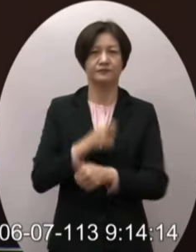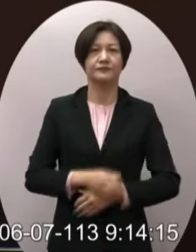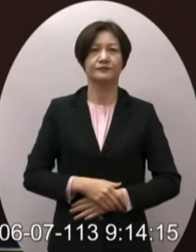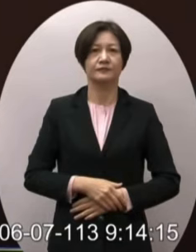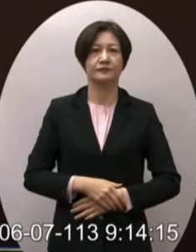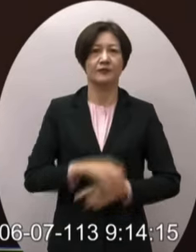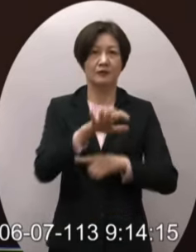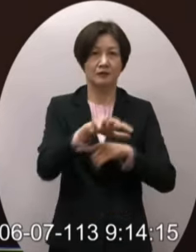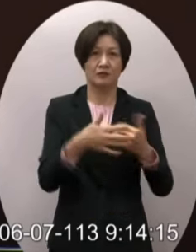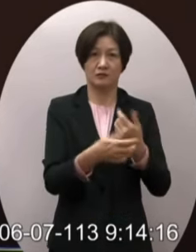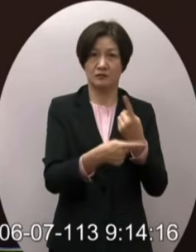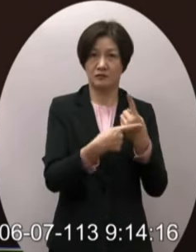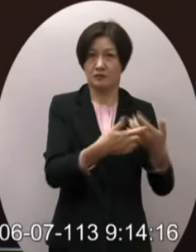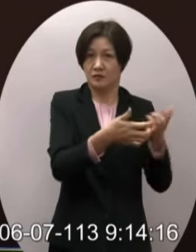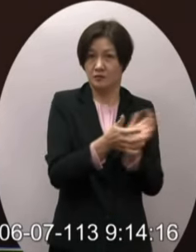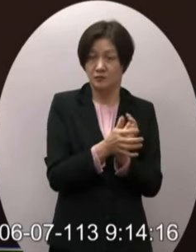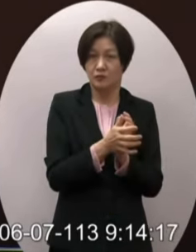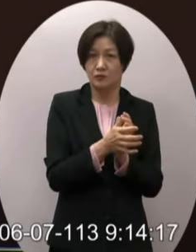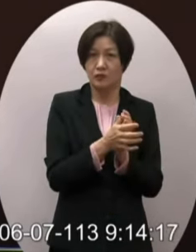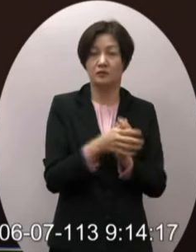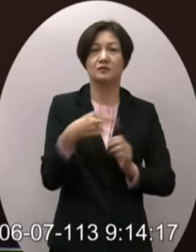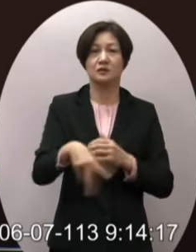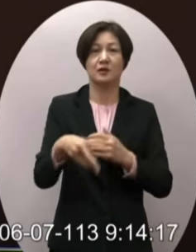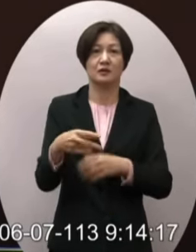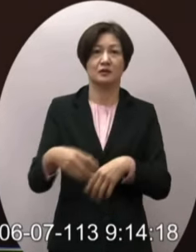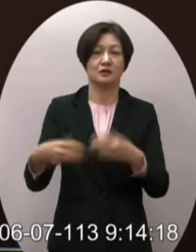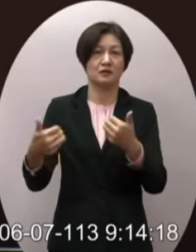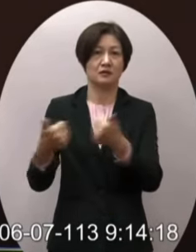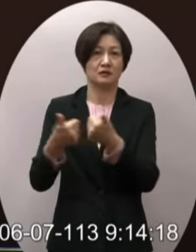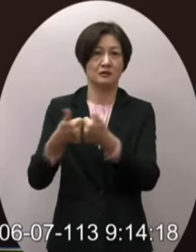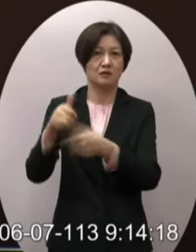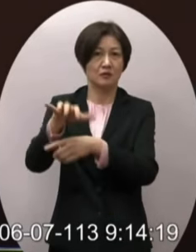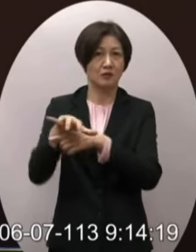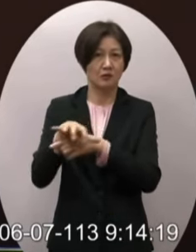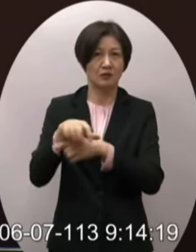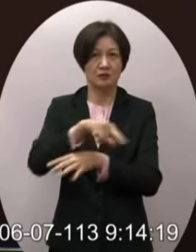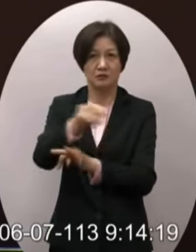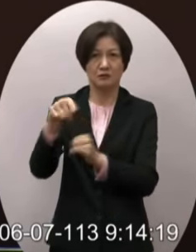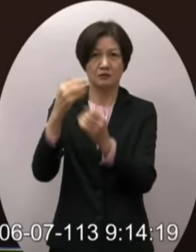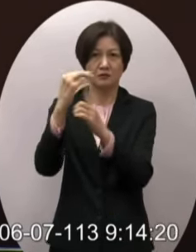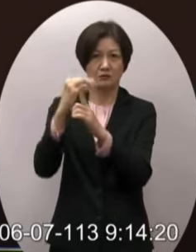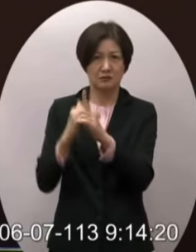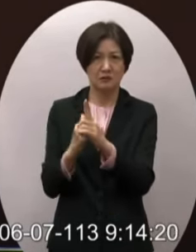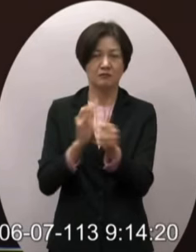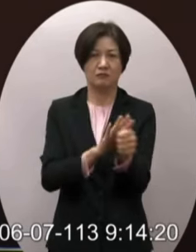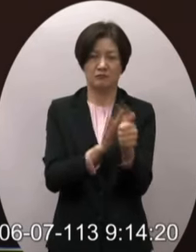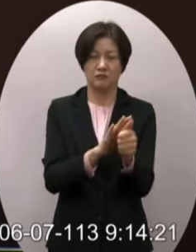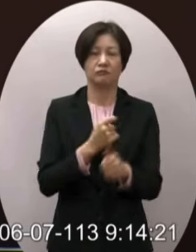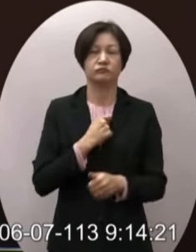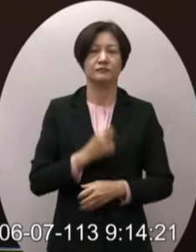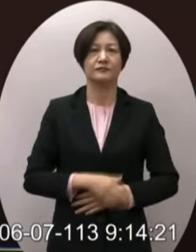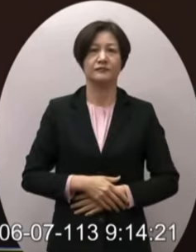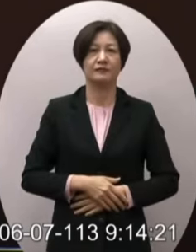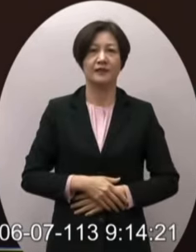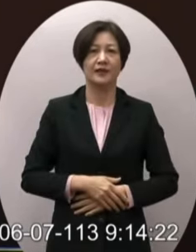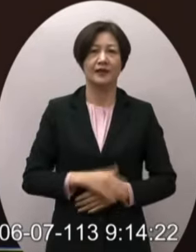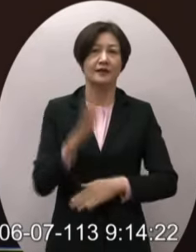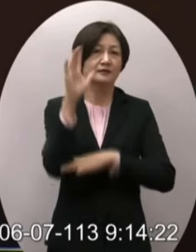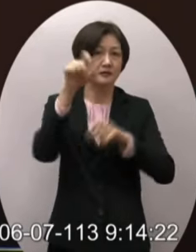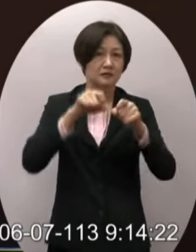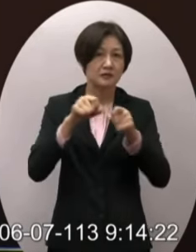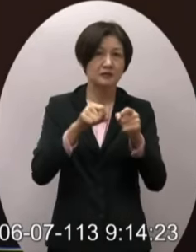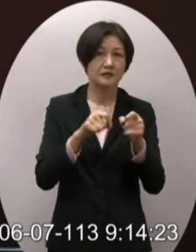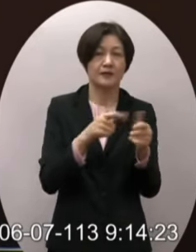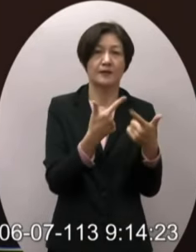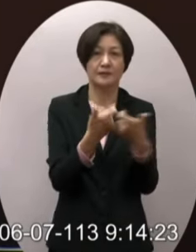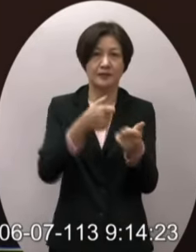了农业部之外，我们各级的农会都很愿意来协助。那我们也知道说，很多农会在辅导农业政策的时候，包